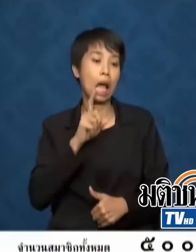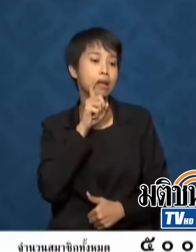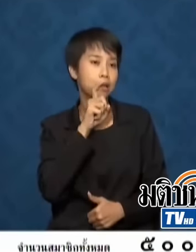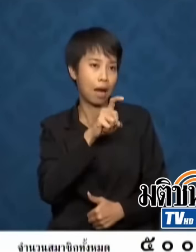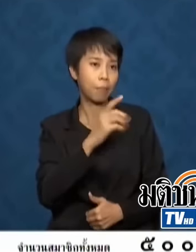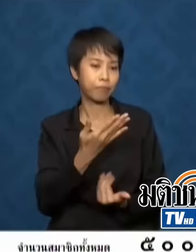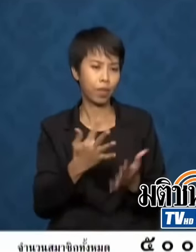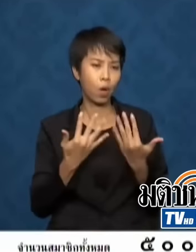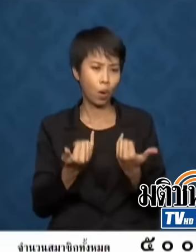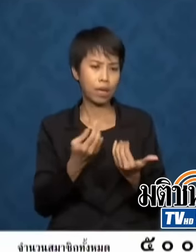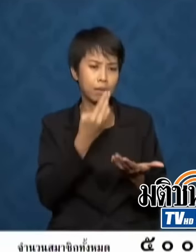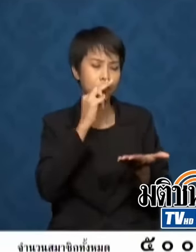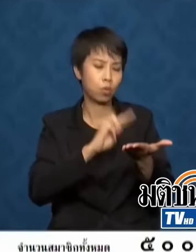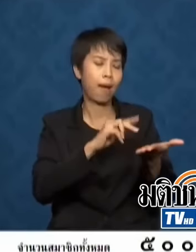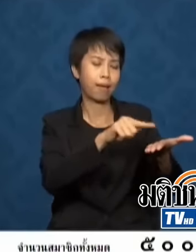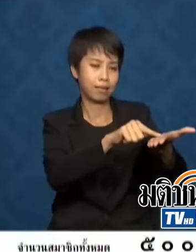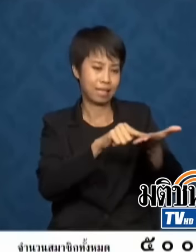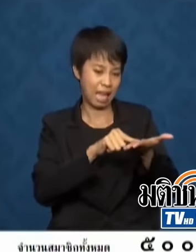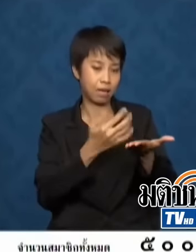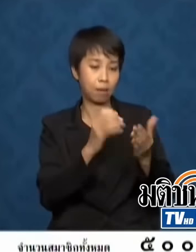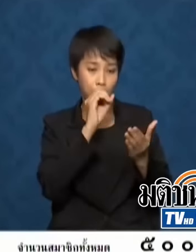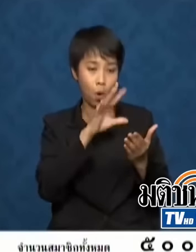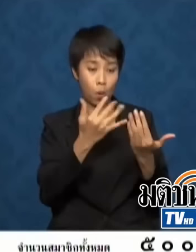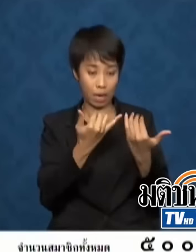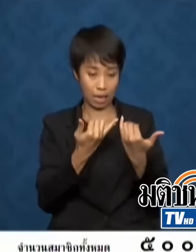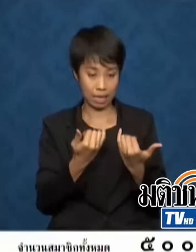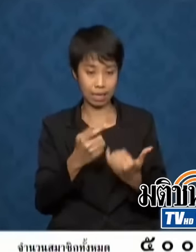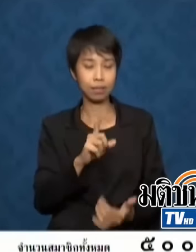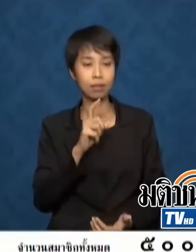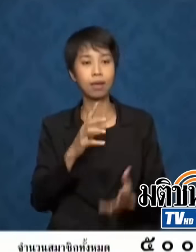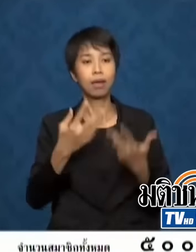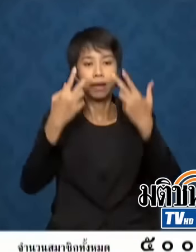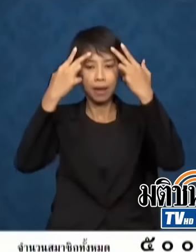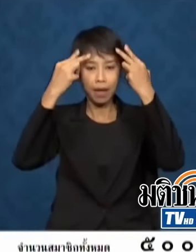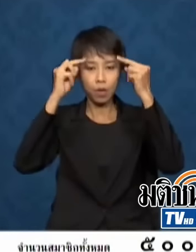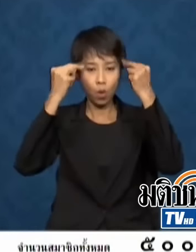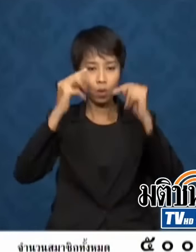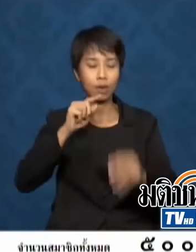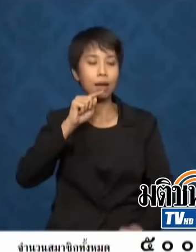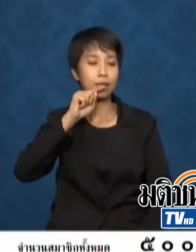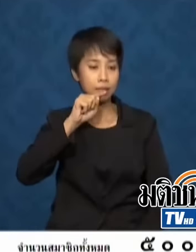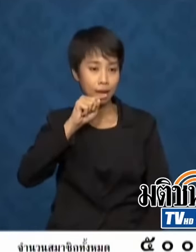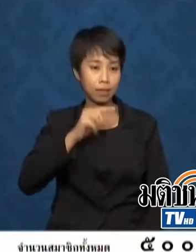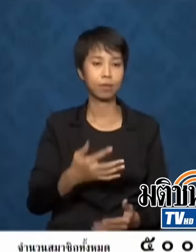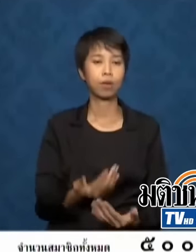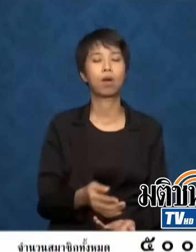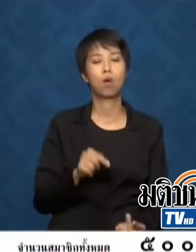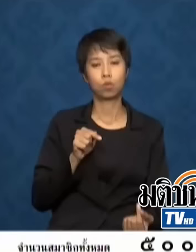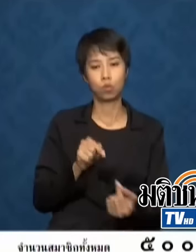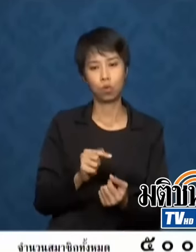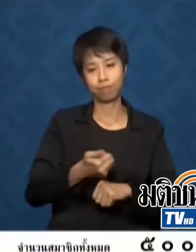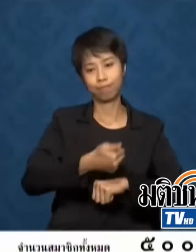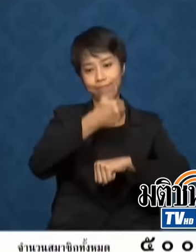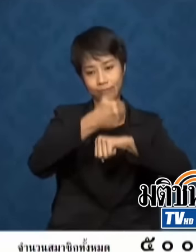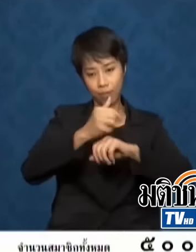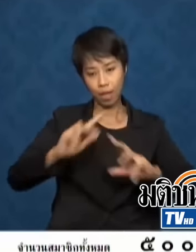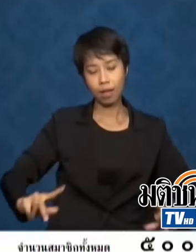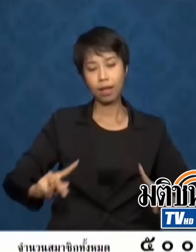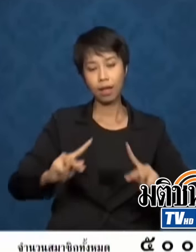ได้มีหนังสือแจ้งว่ากระทู้ถามเรื่องนี้ท่านนายกรัฐมนตรีได้มอบหมายให้รัฐมนตรีว่าการกระทรวงยุติธรรมเ